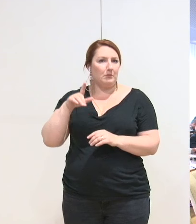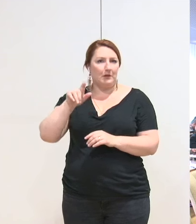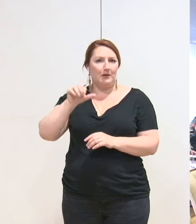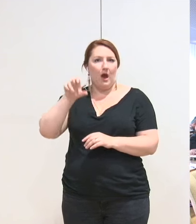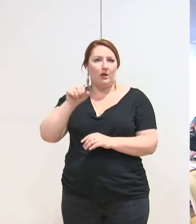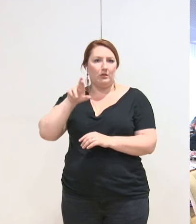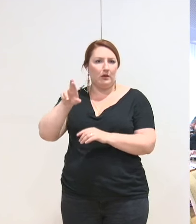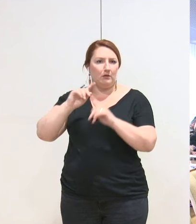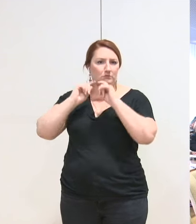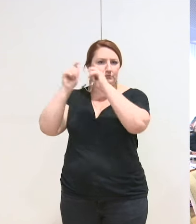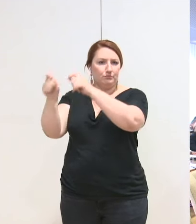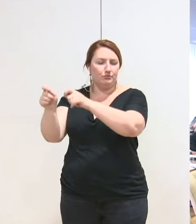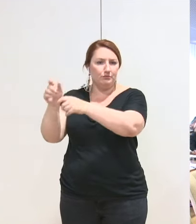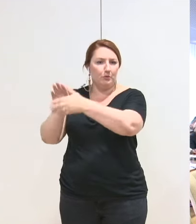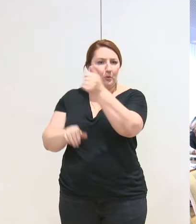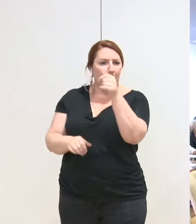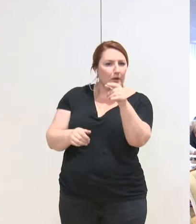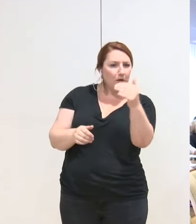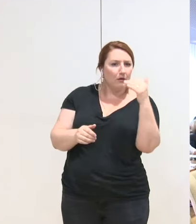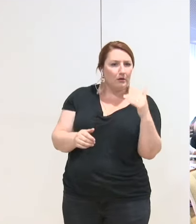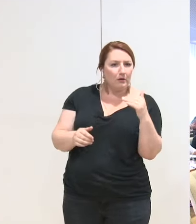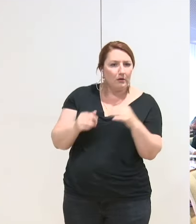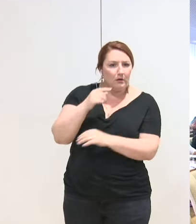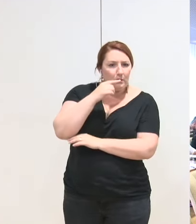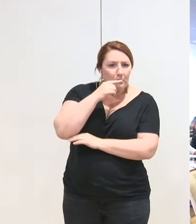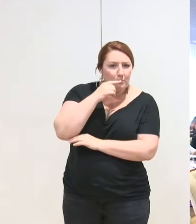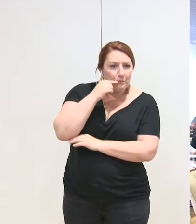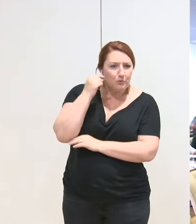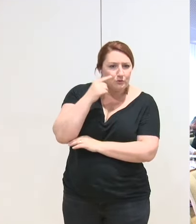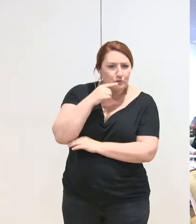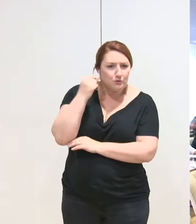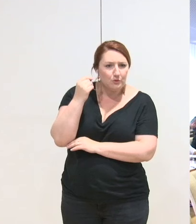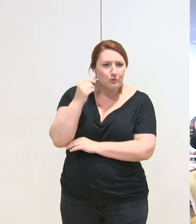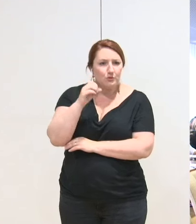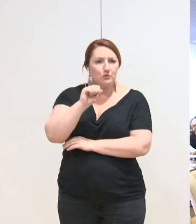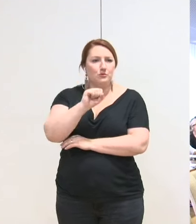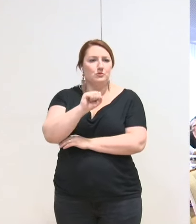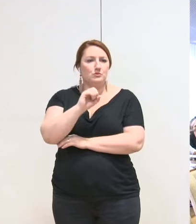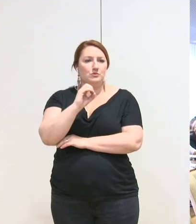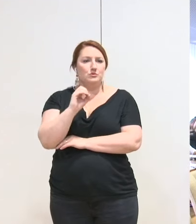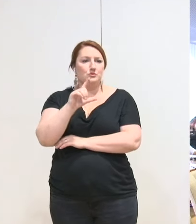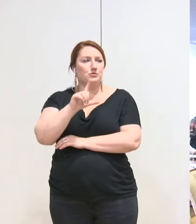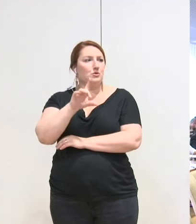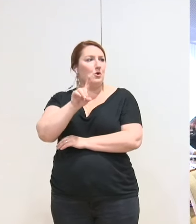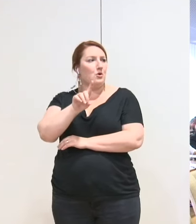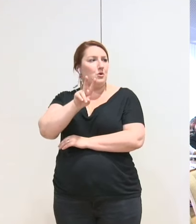Martine Juli cl Kirill char Raphaël